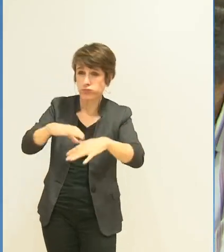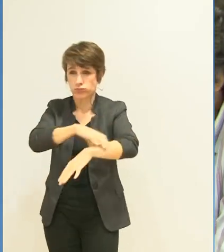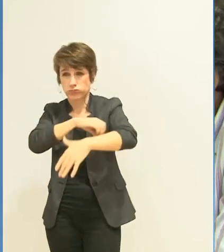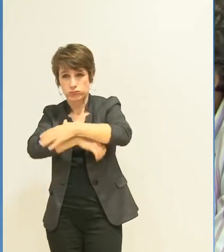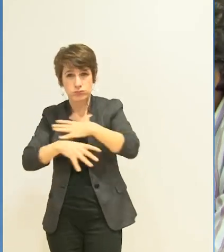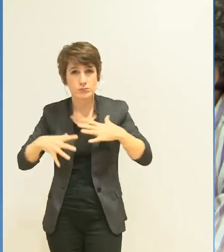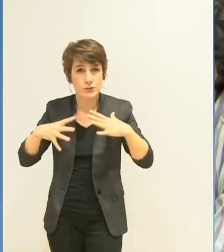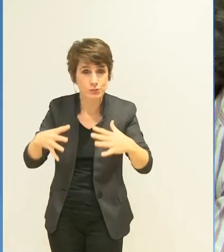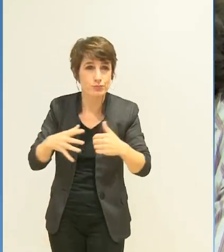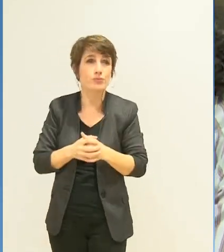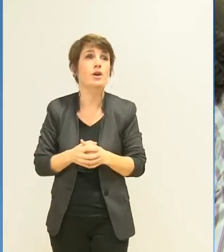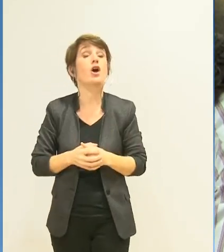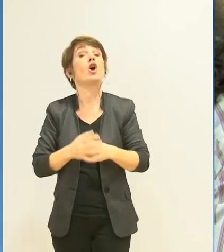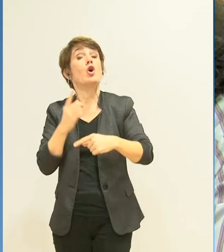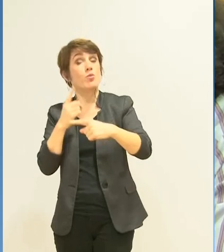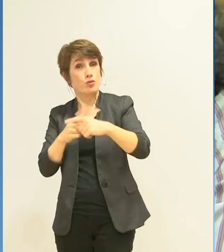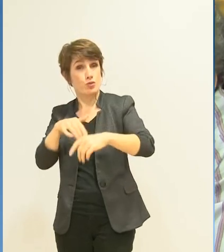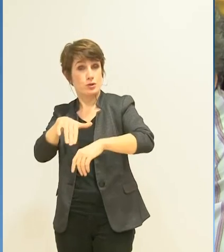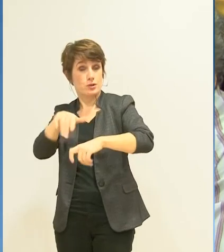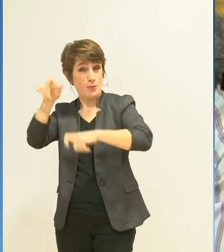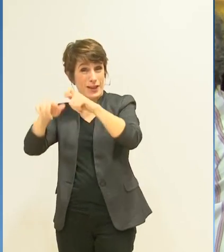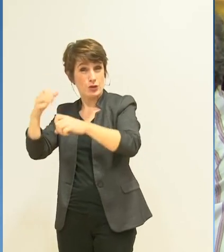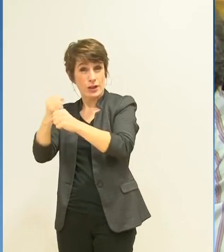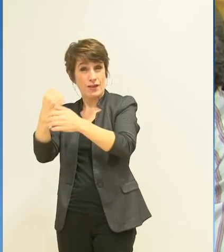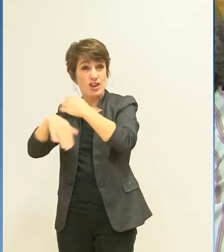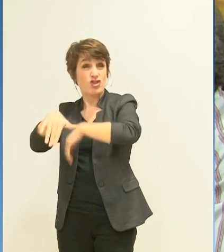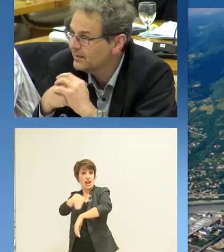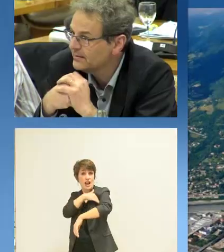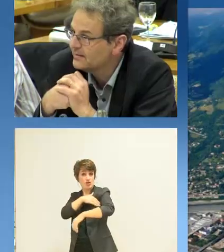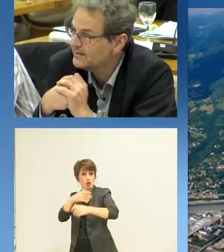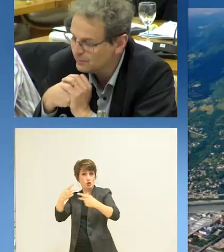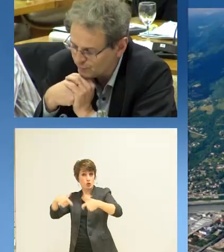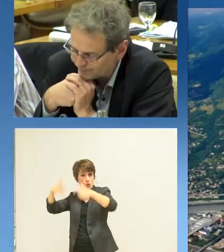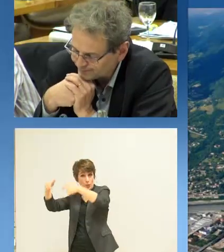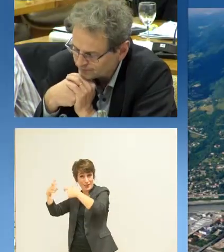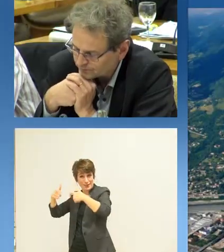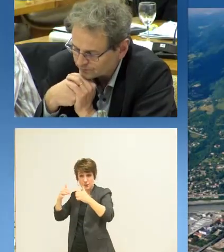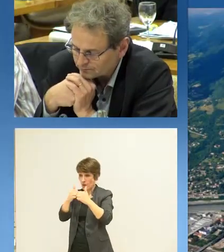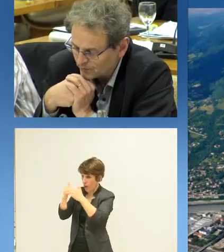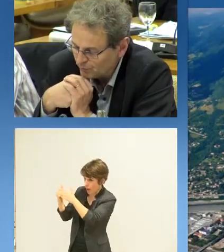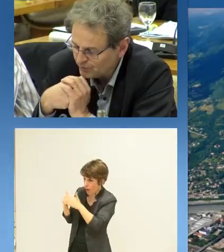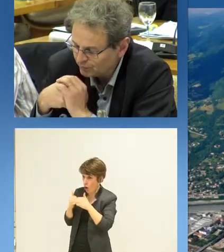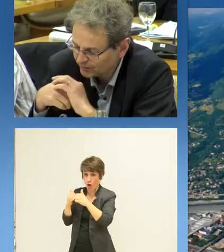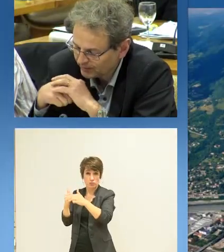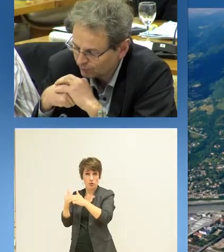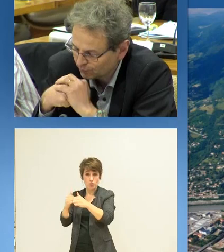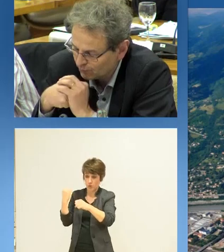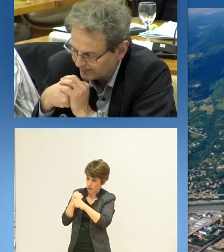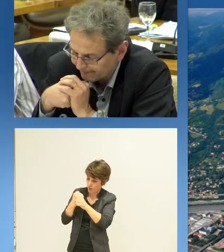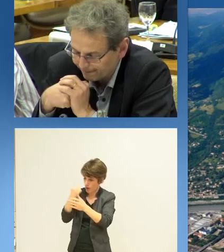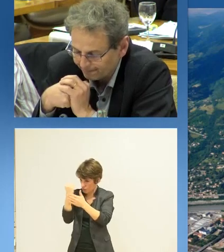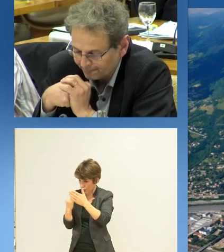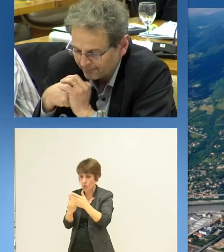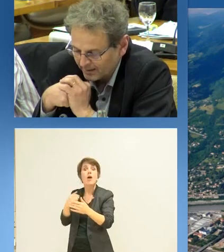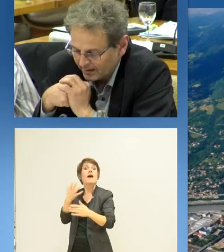nombreux de l' agence d'urbanisme qui ont avancé sous la responsabilité des élus depuis de très nombreux